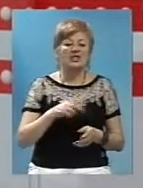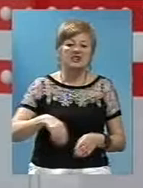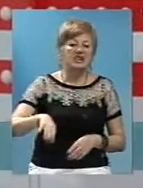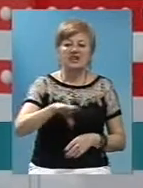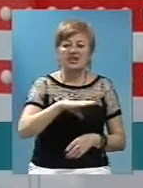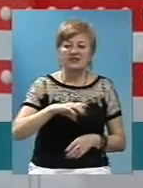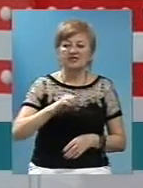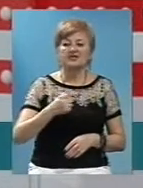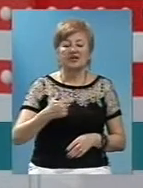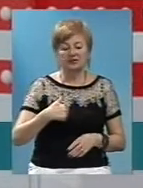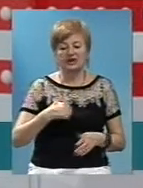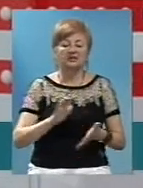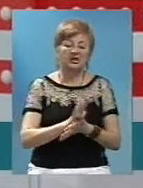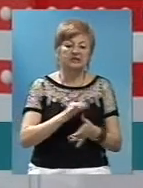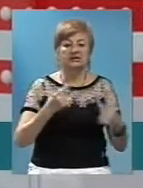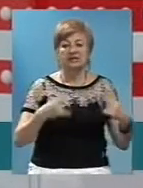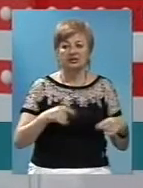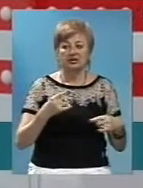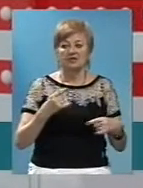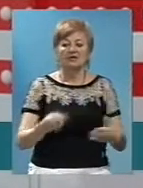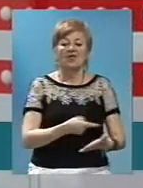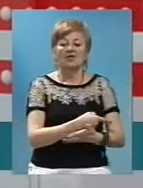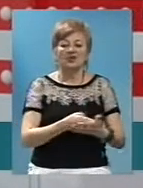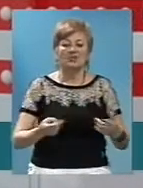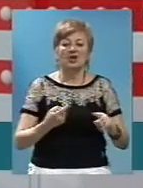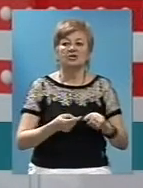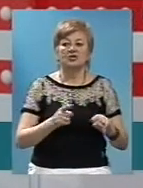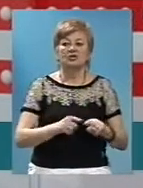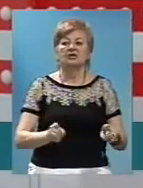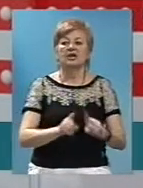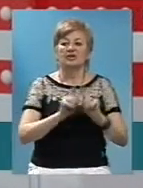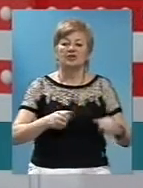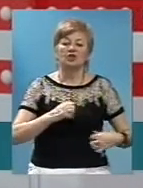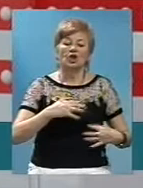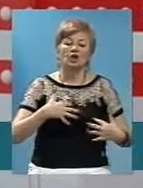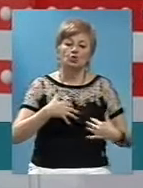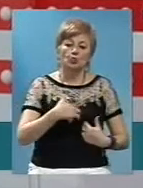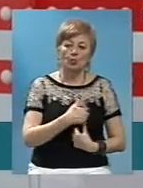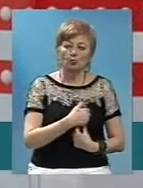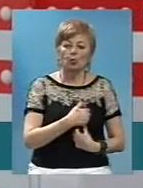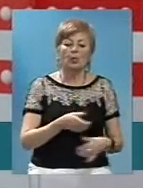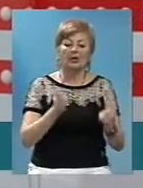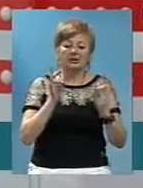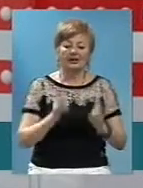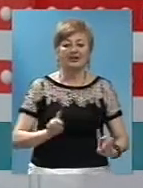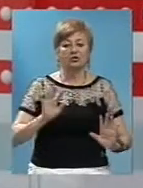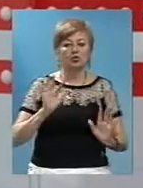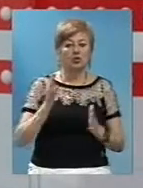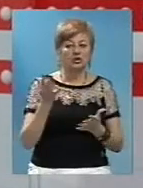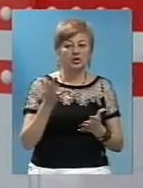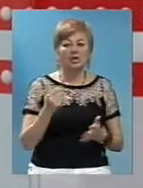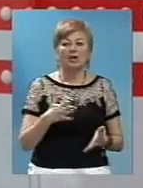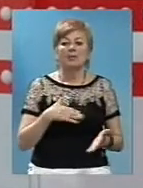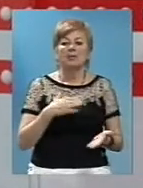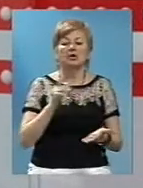наші засоби масової інформації відзначають цю надзвичайно сумну і трагічну подію. Ми